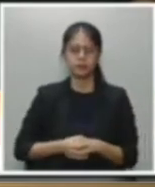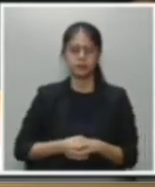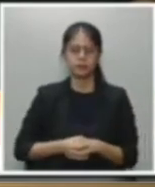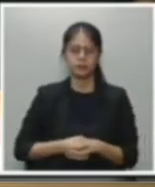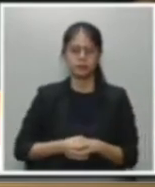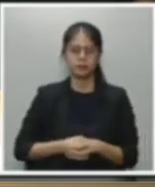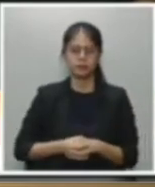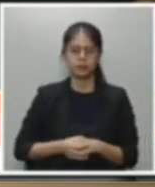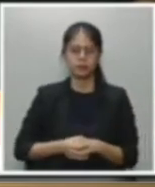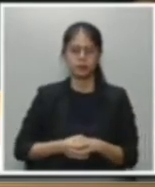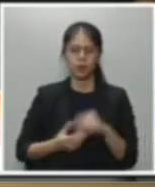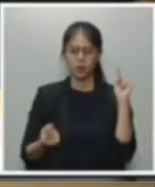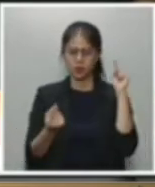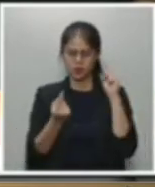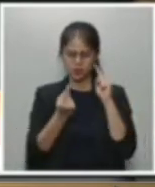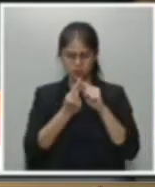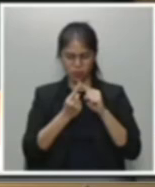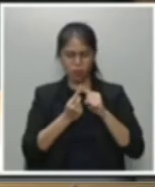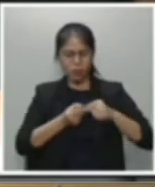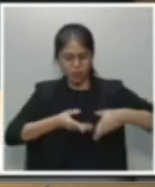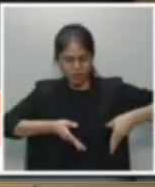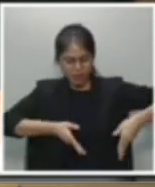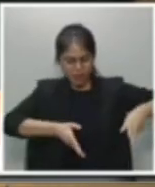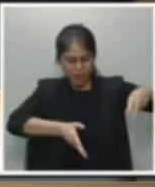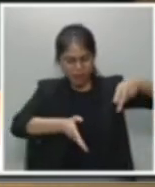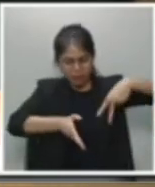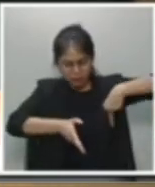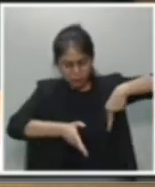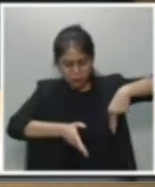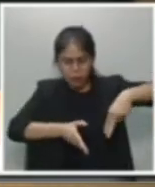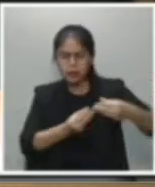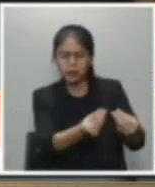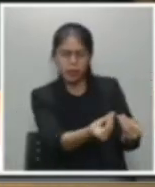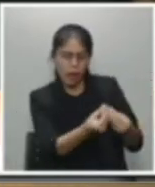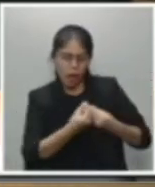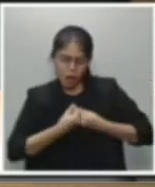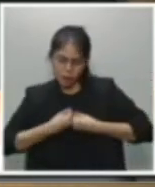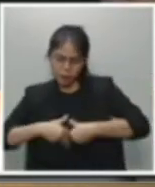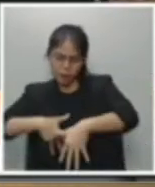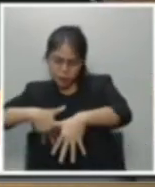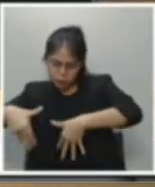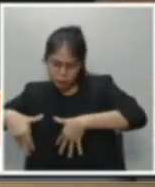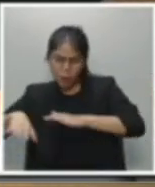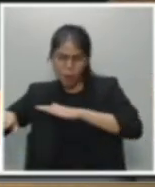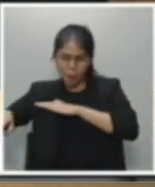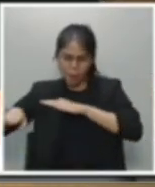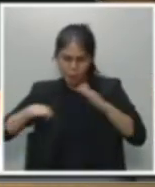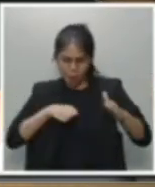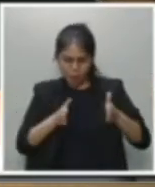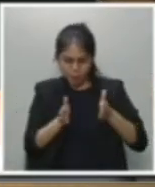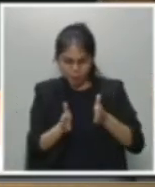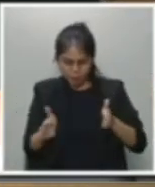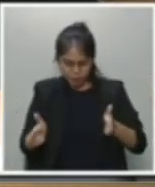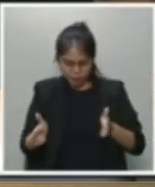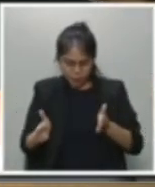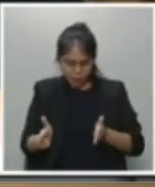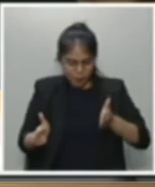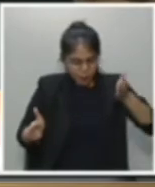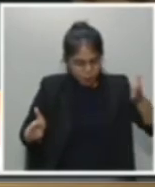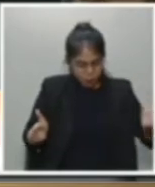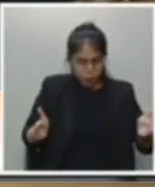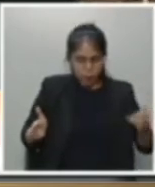เพื่อมีฟุตบาทเอาไว้ใช้ประโยชน์อีกทั้งยังได้ขยายผิวการจราจรได้อีกทางหนึ่งเพื่อ